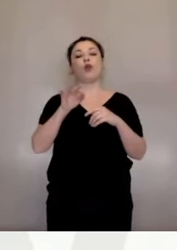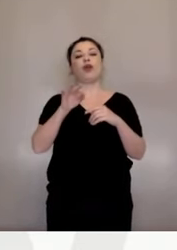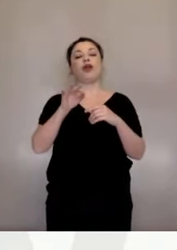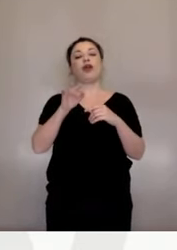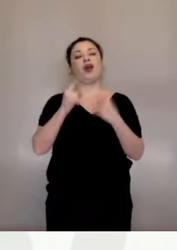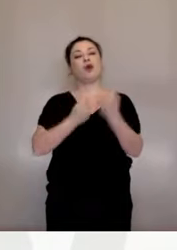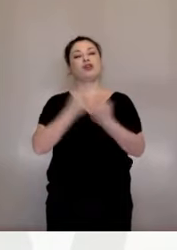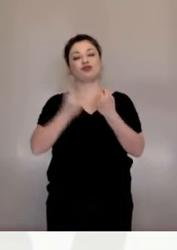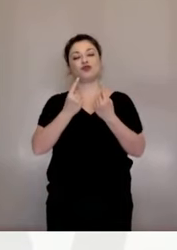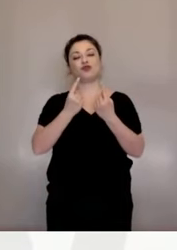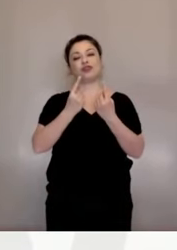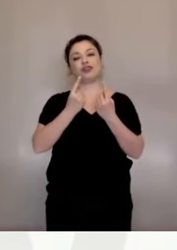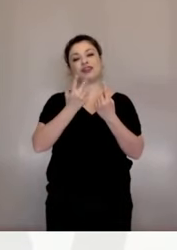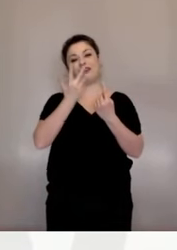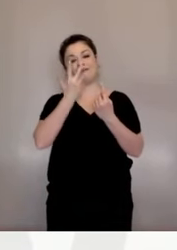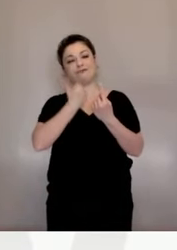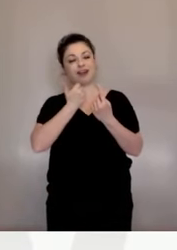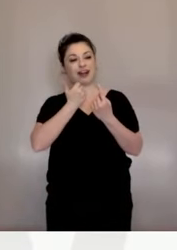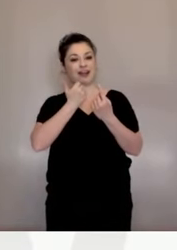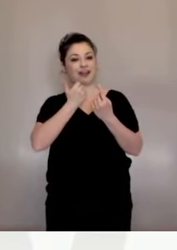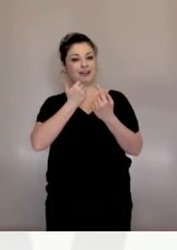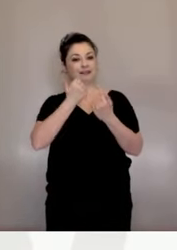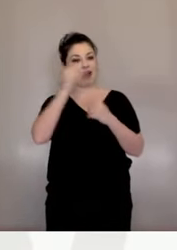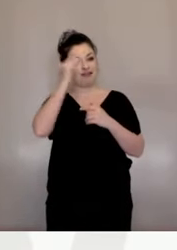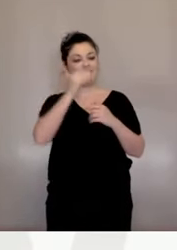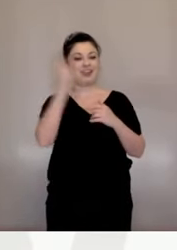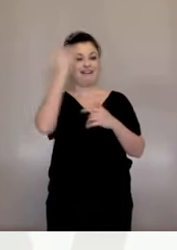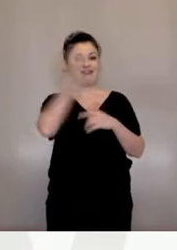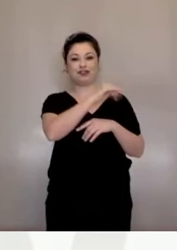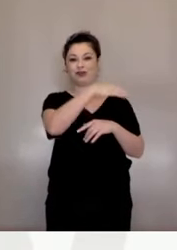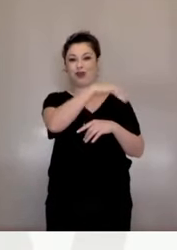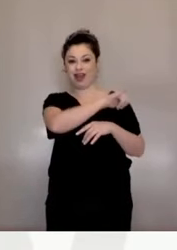professor Nassi, anticipando le vostre domande con